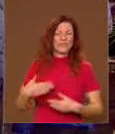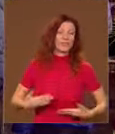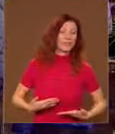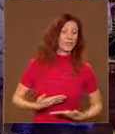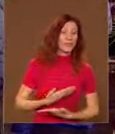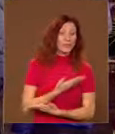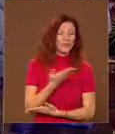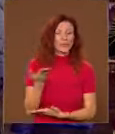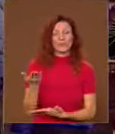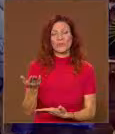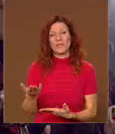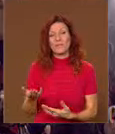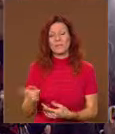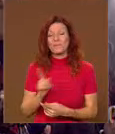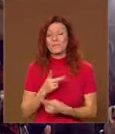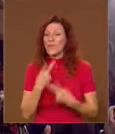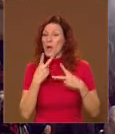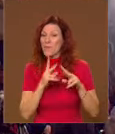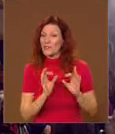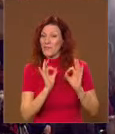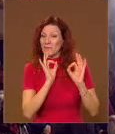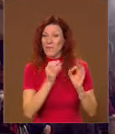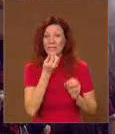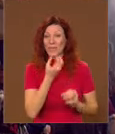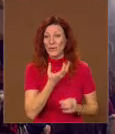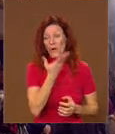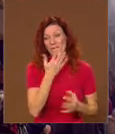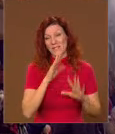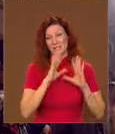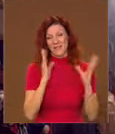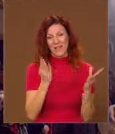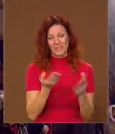нужди и потребности. И затова